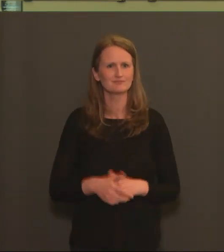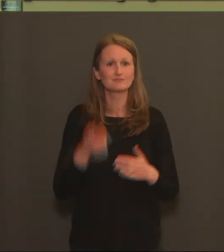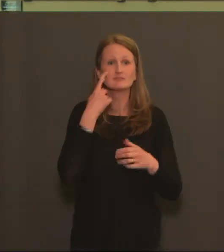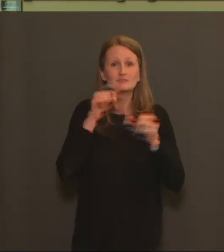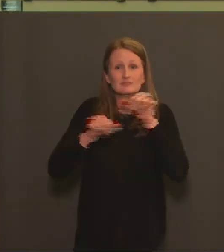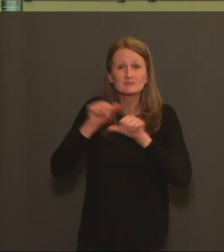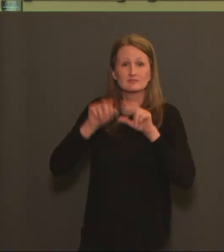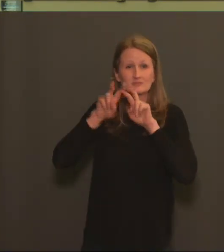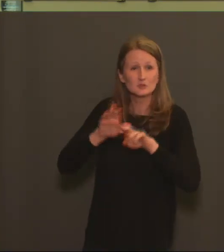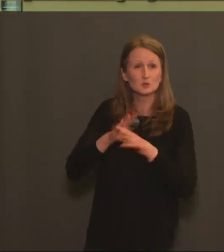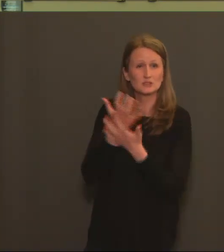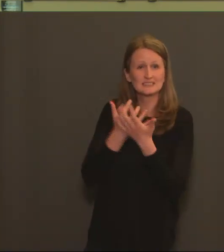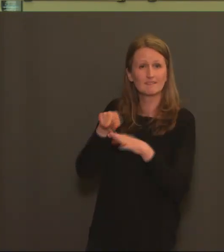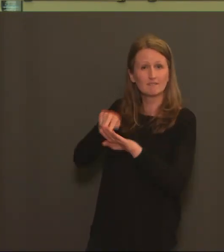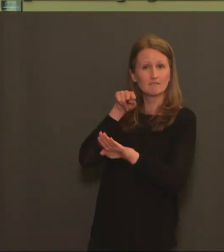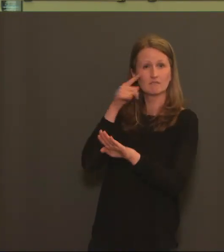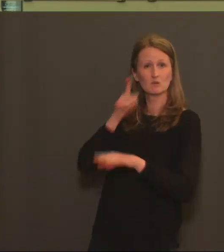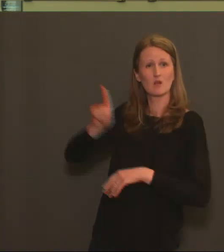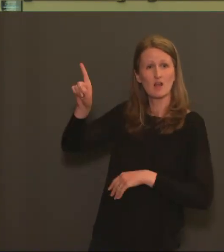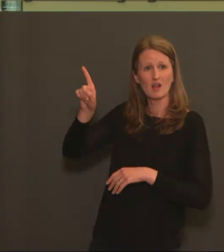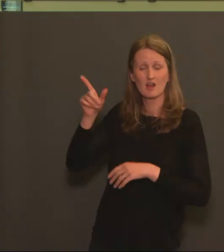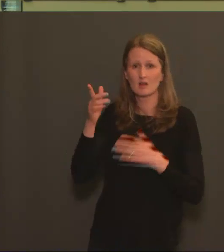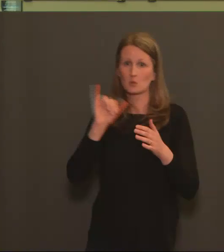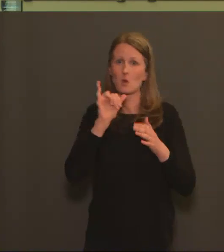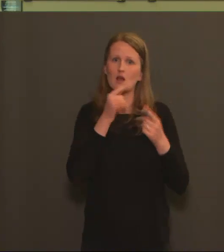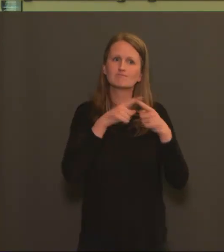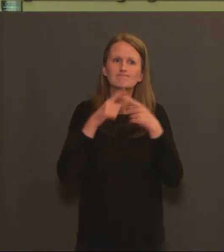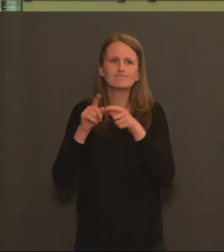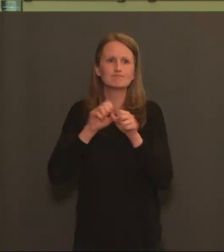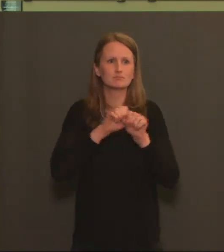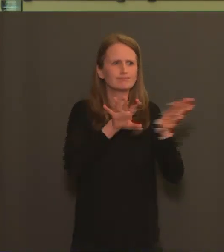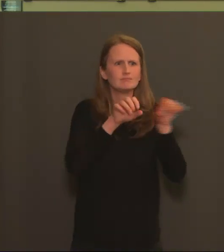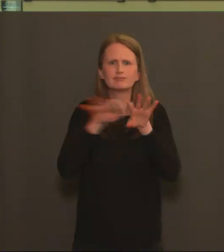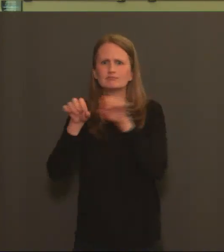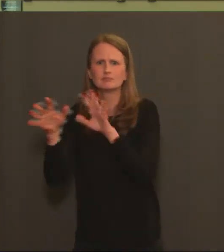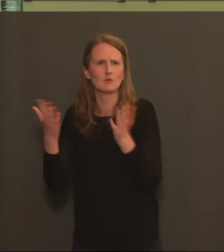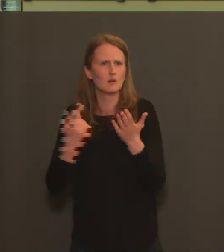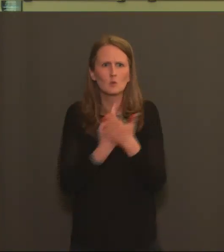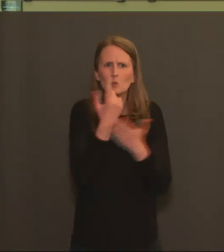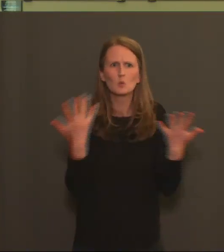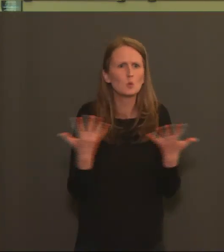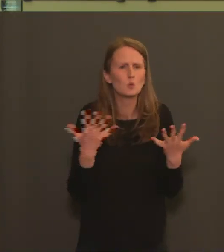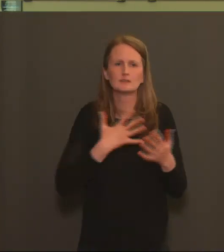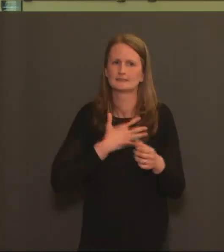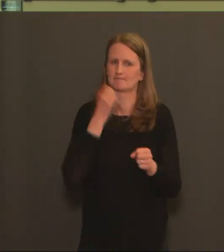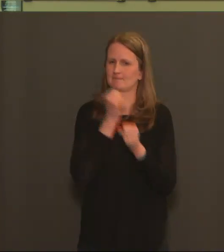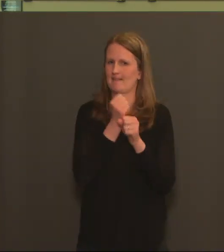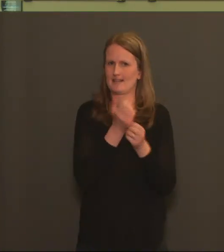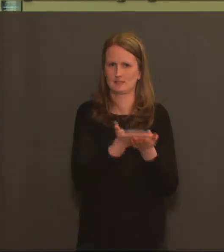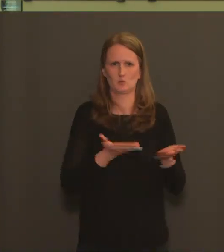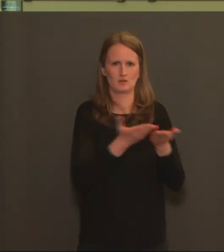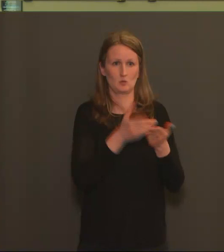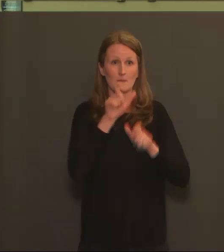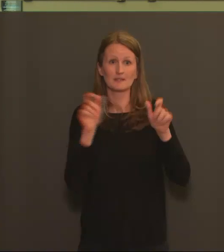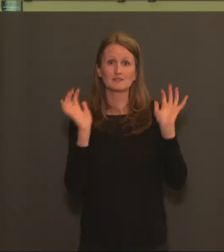cluster, que voit-on? Eh bien, la majorité actuellement sont détectées sur le lieu de travail. C'est 36%, un gros tiers